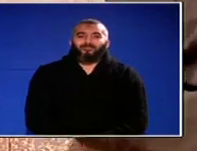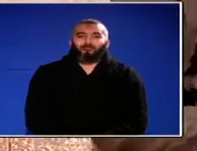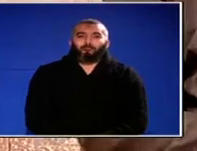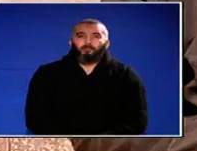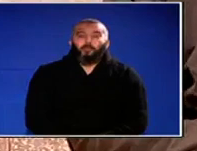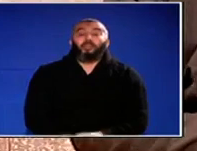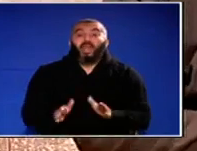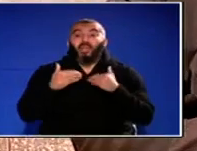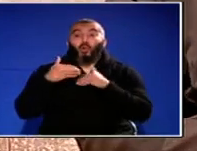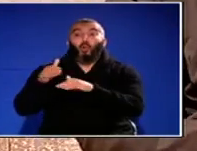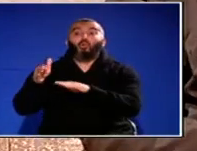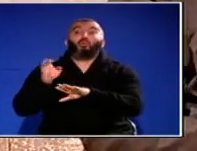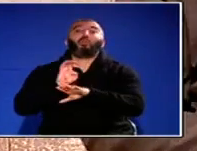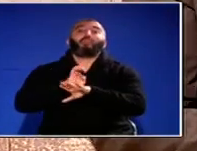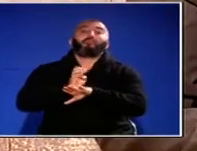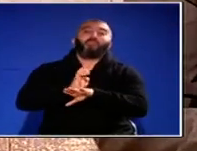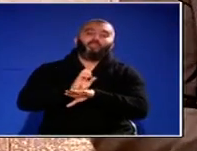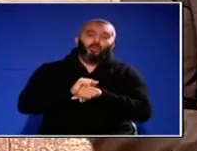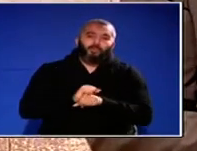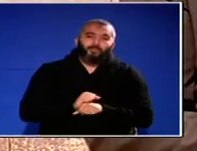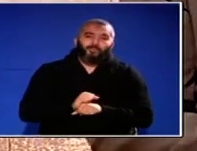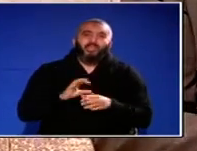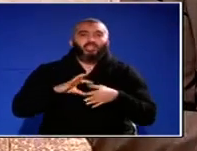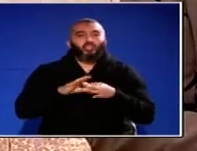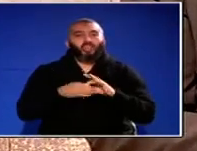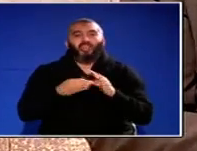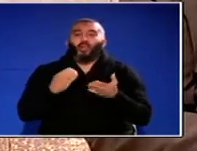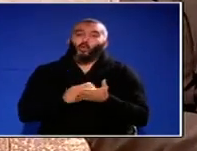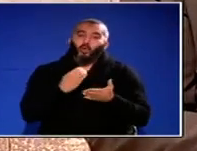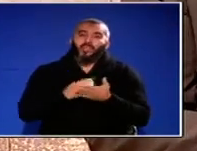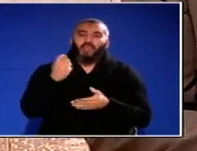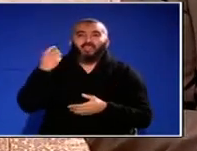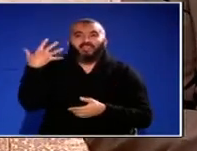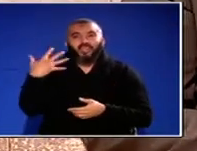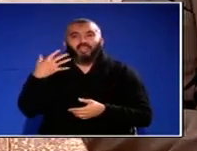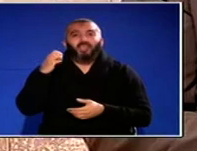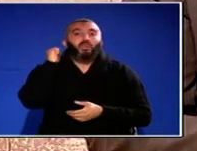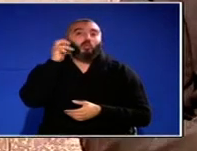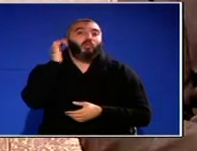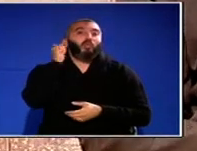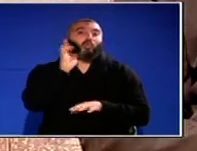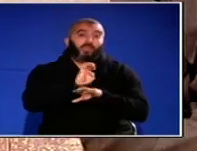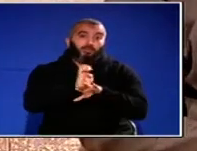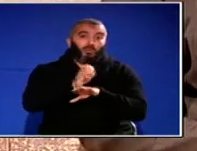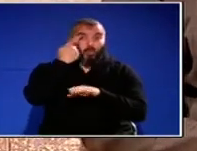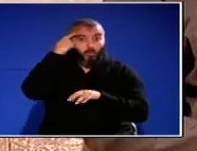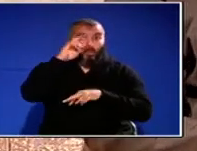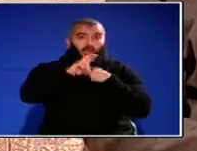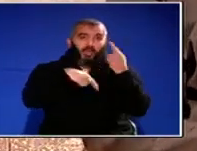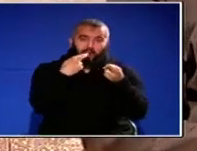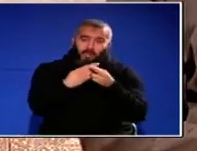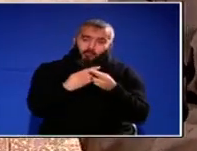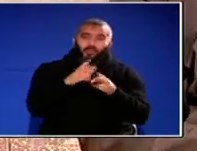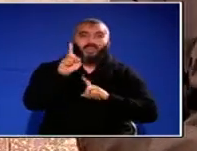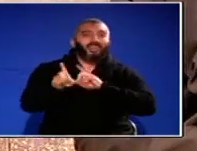الله يسلمك. عبر 5 القرآن الكريم من الجزائر، برنامجكم اليومي يجيب عن أسئلتكم الدينية وانشغالاتكم